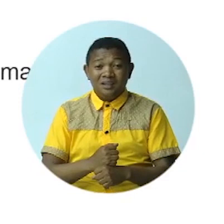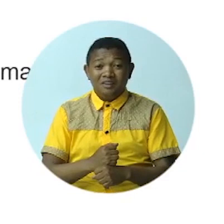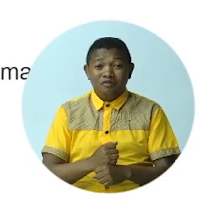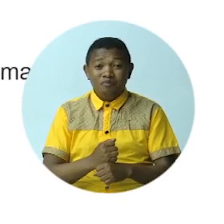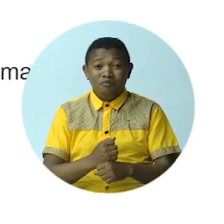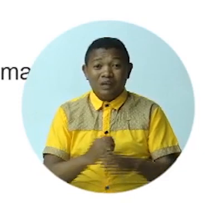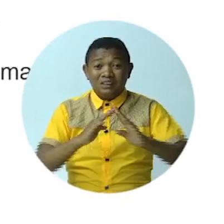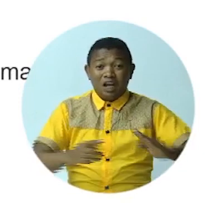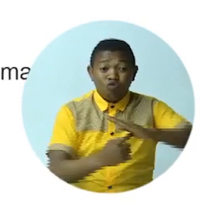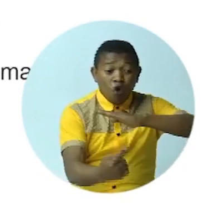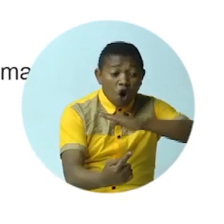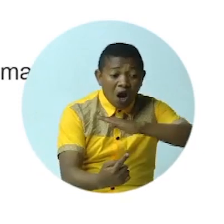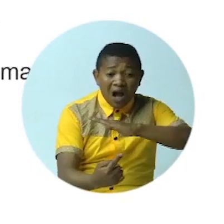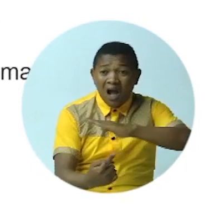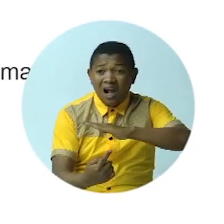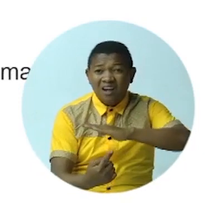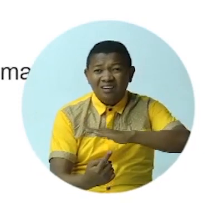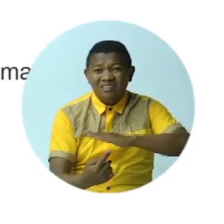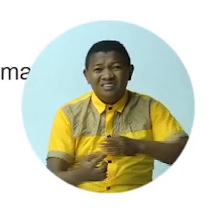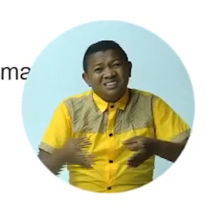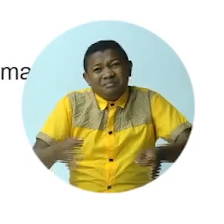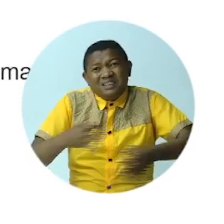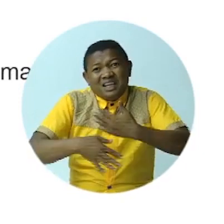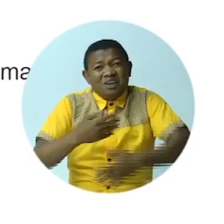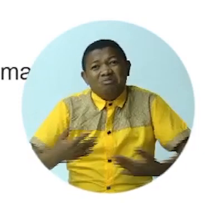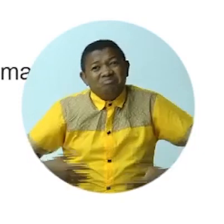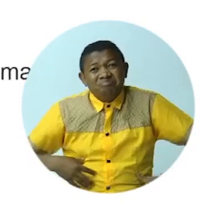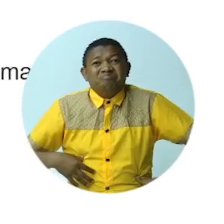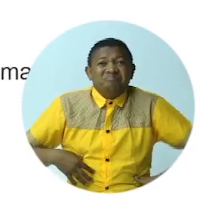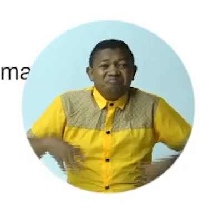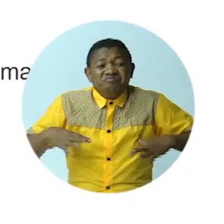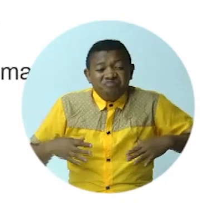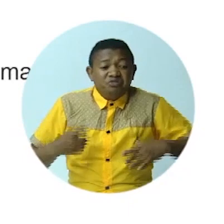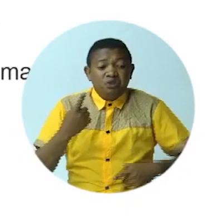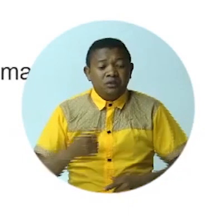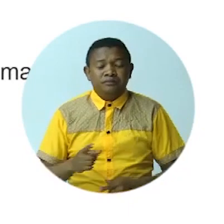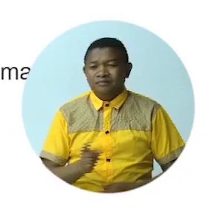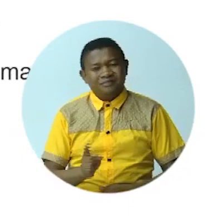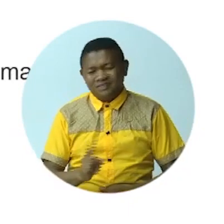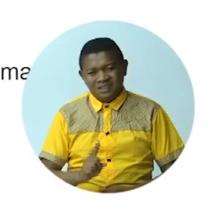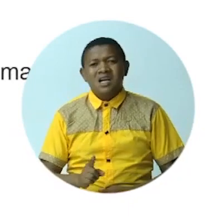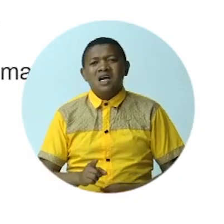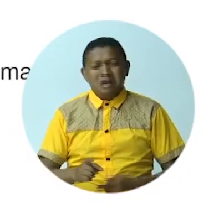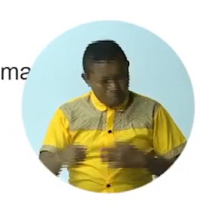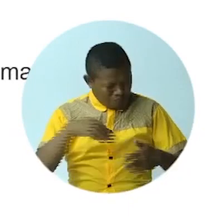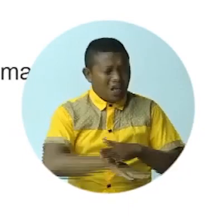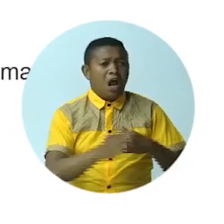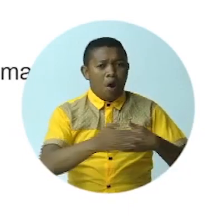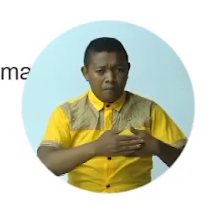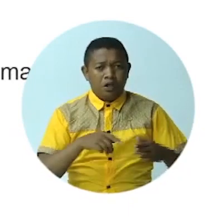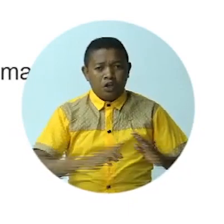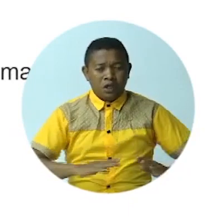ny rehetra. Tokony anajy ny fepetra ara-pahasalamana sy ara-pidiovana ny toerana